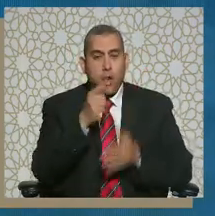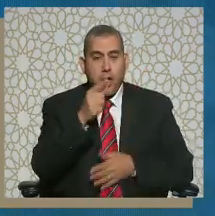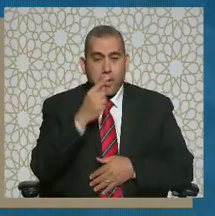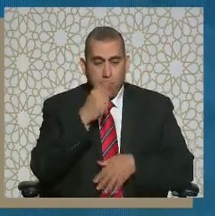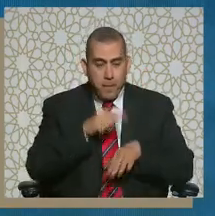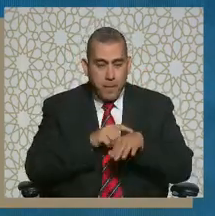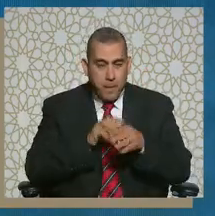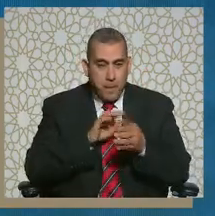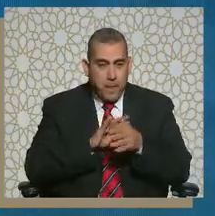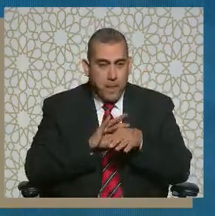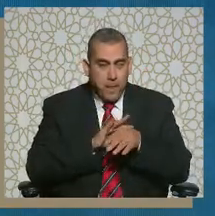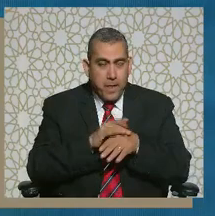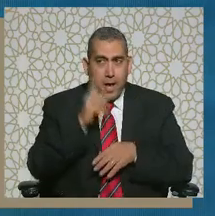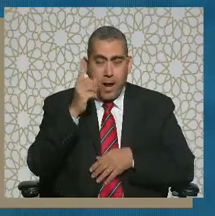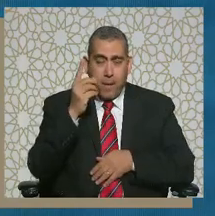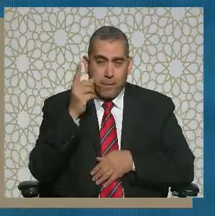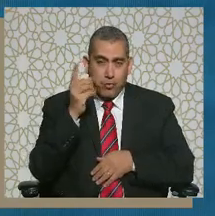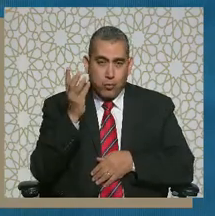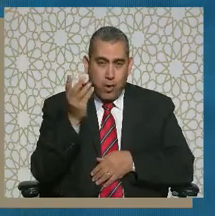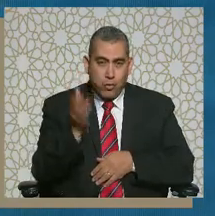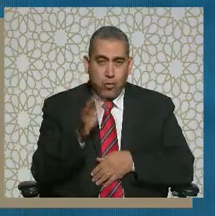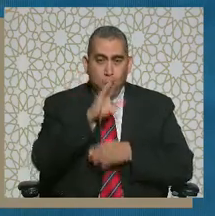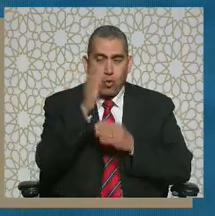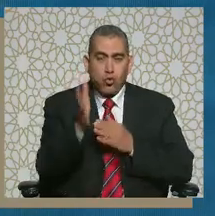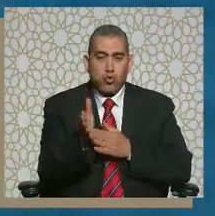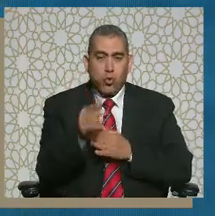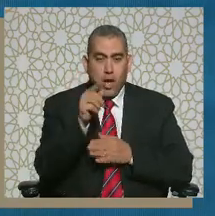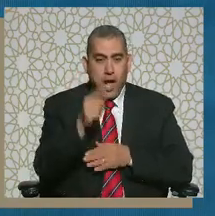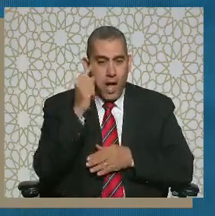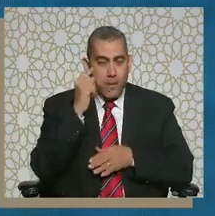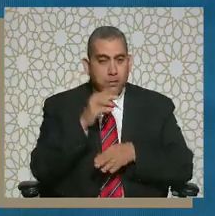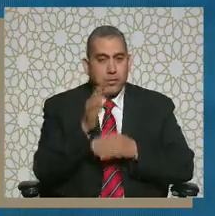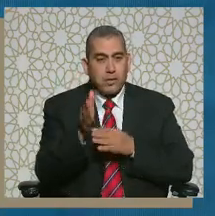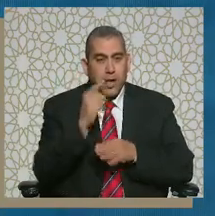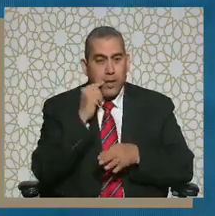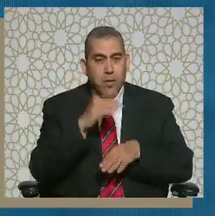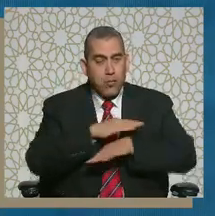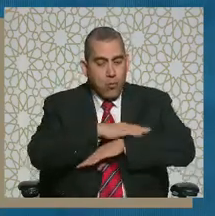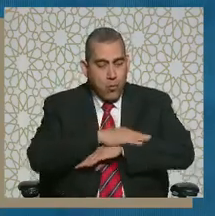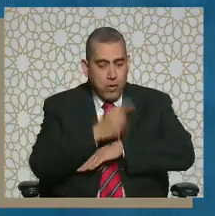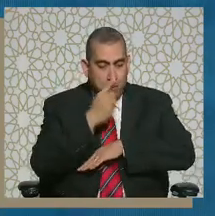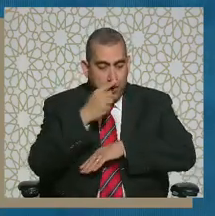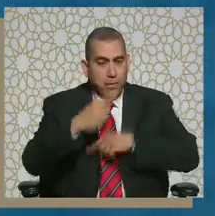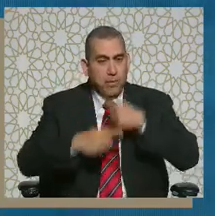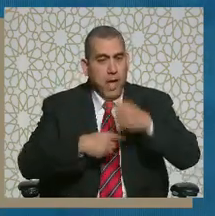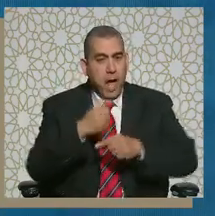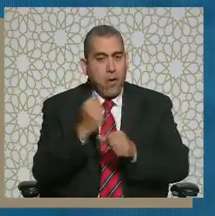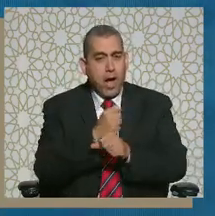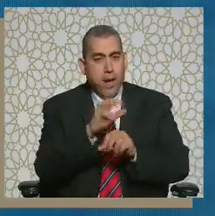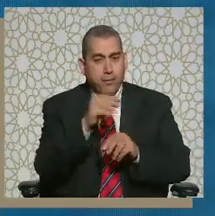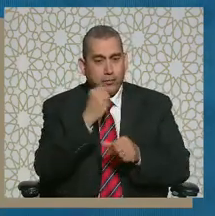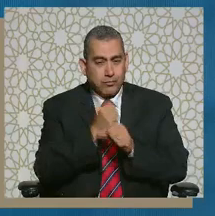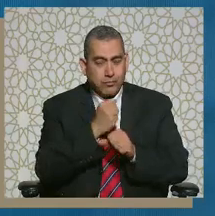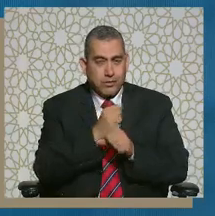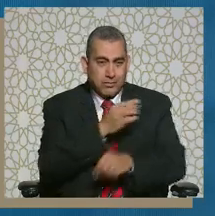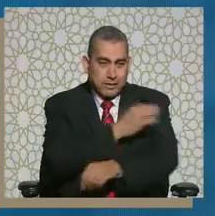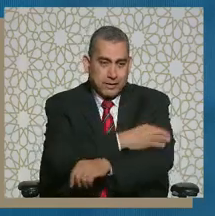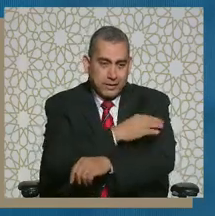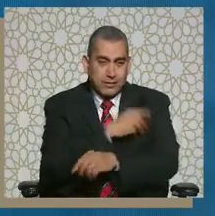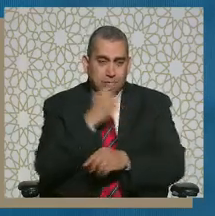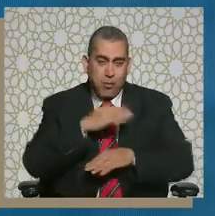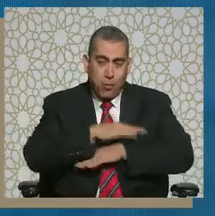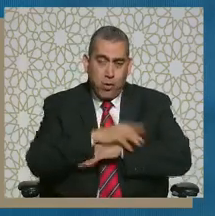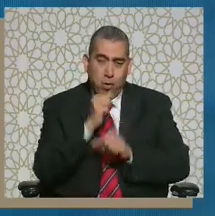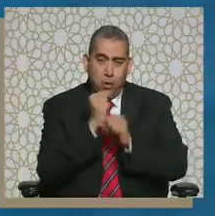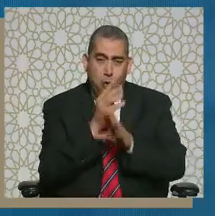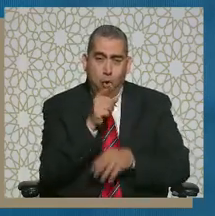ممكن ربنا سبحانه وتعالى جعل سنه ان الاخلاق تكتسب بالتعود والممارسه والمحاوله والتجريب